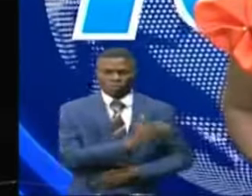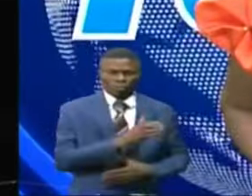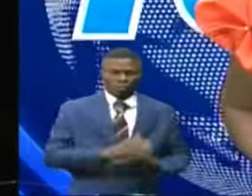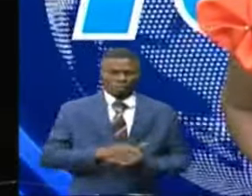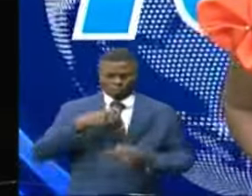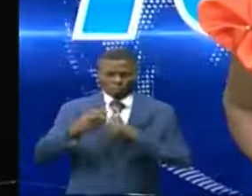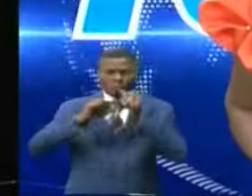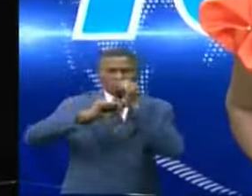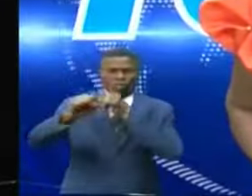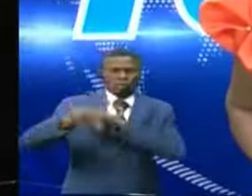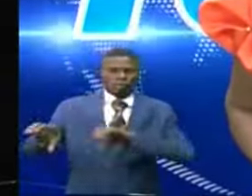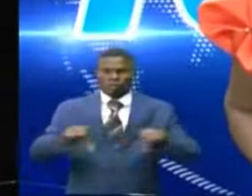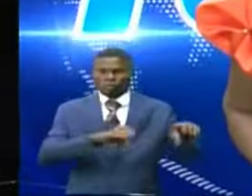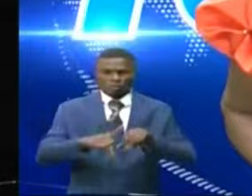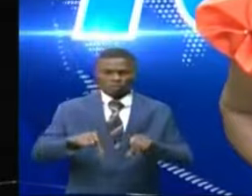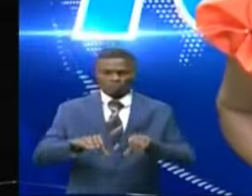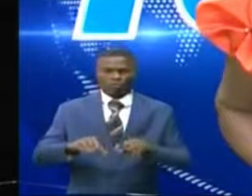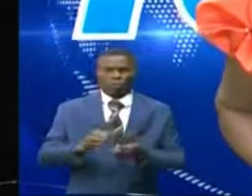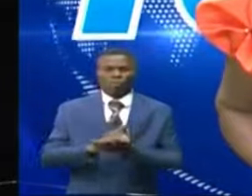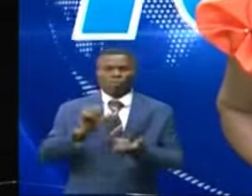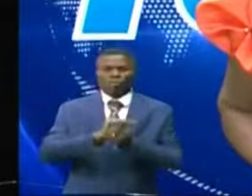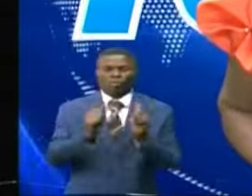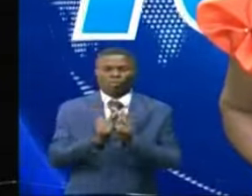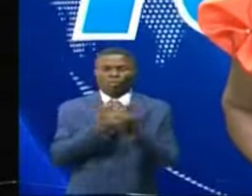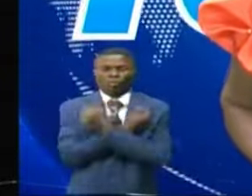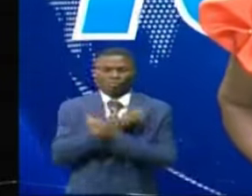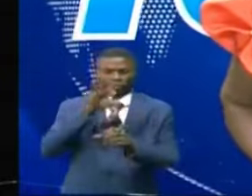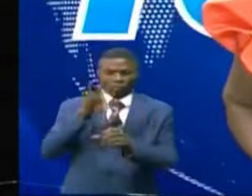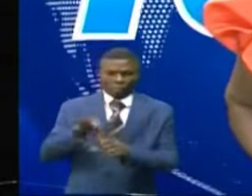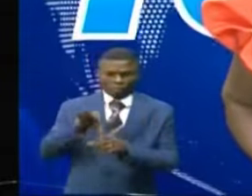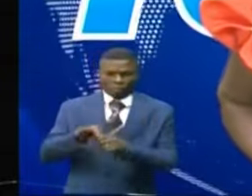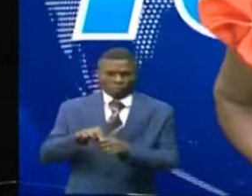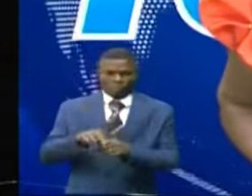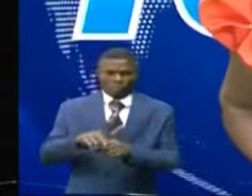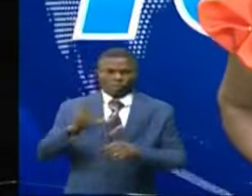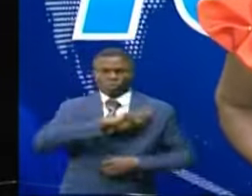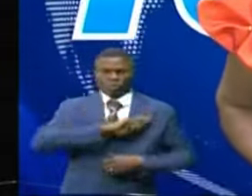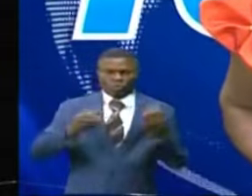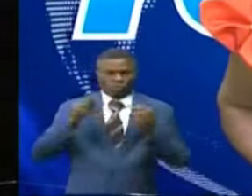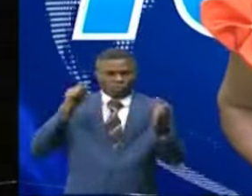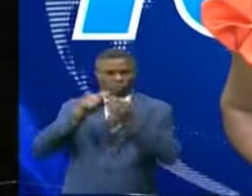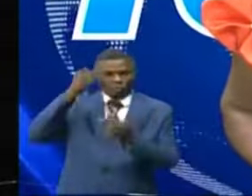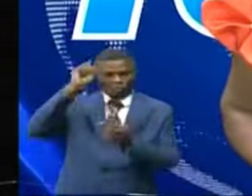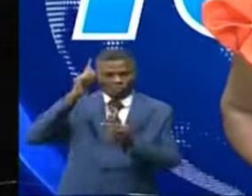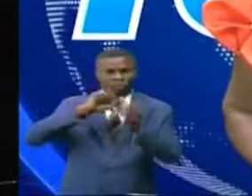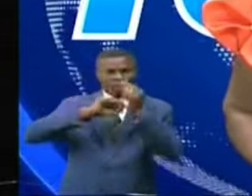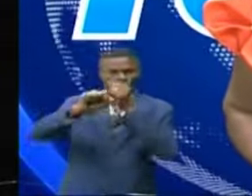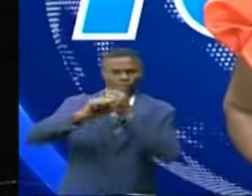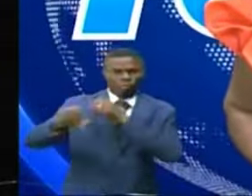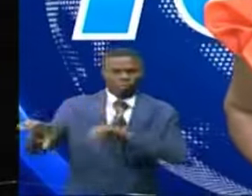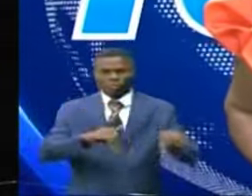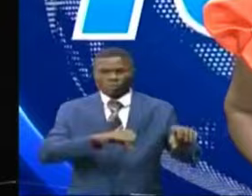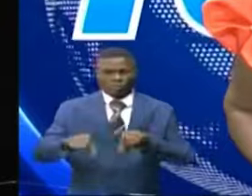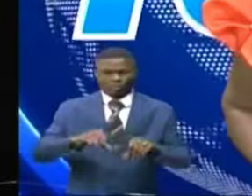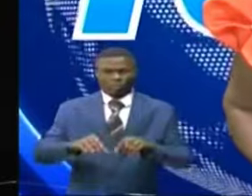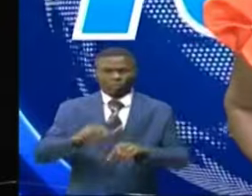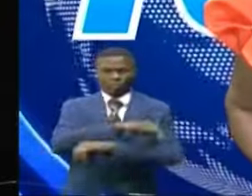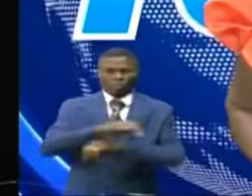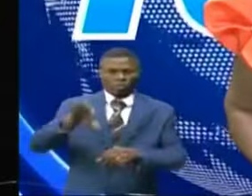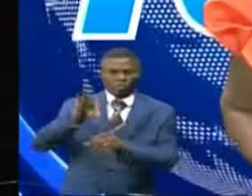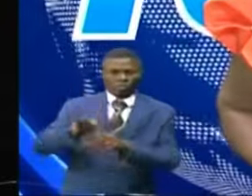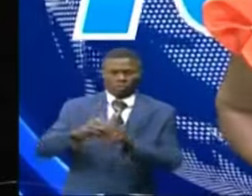Lancement campagne des activités sur le civisme électoral en RDC avec comme objectif de promouvoir l'action de la CENI